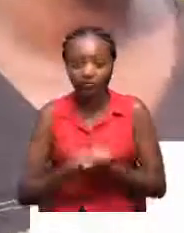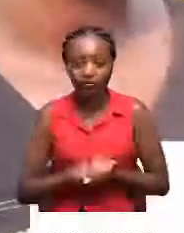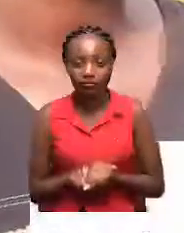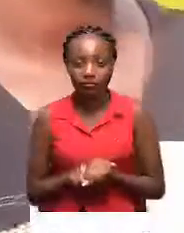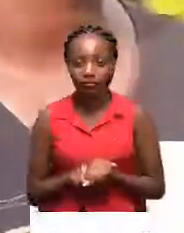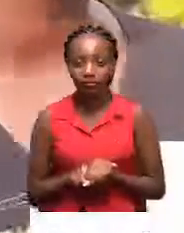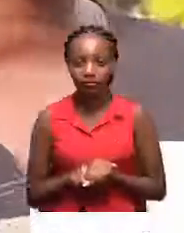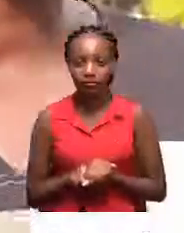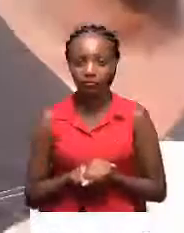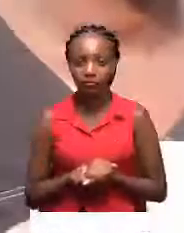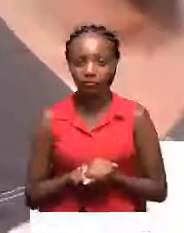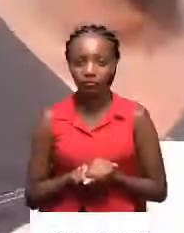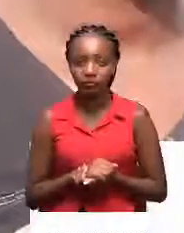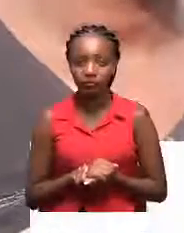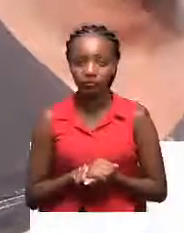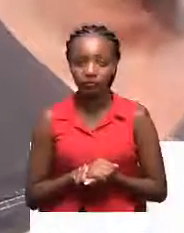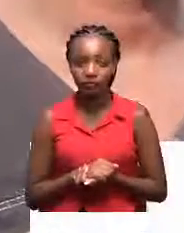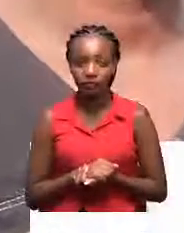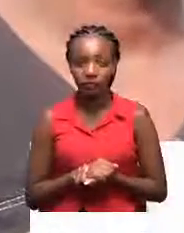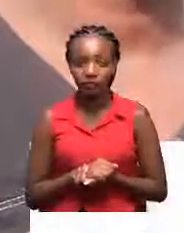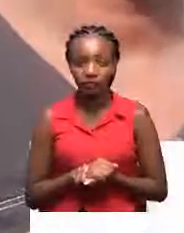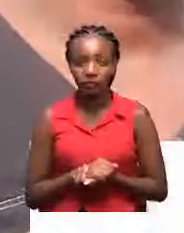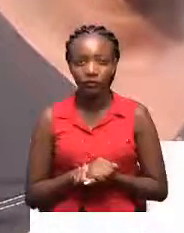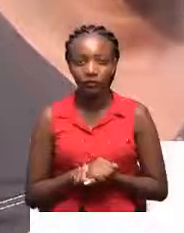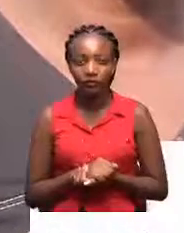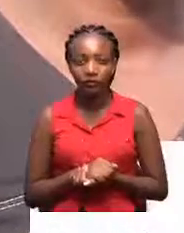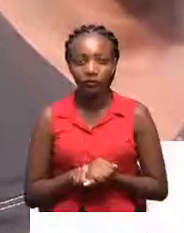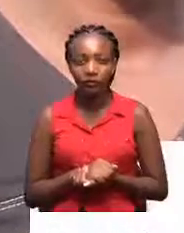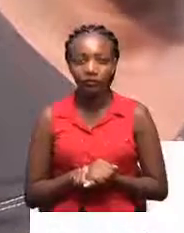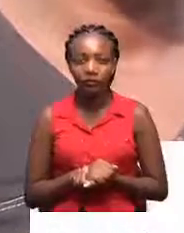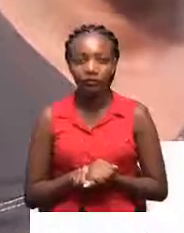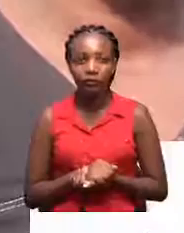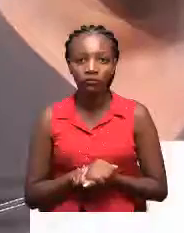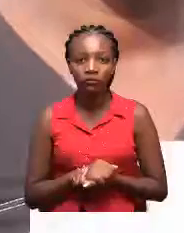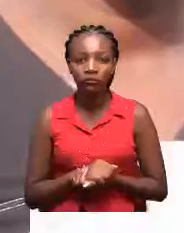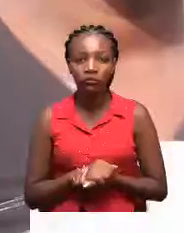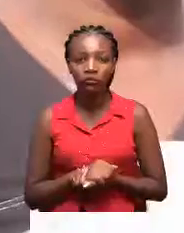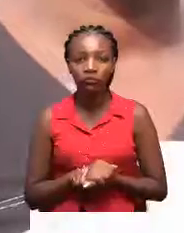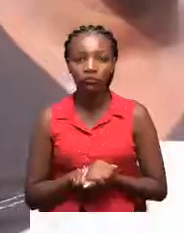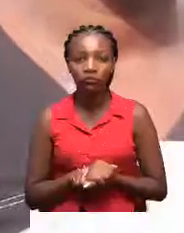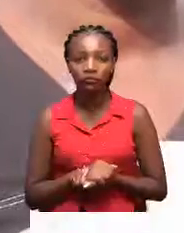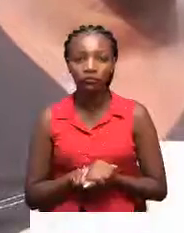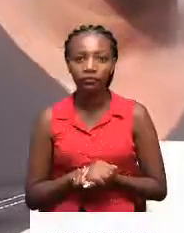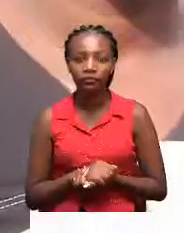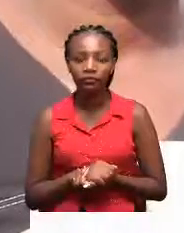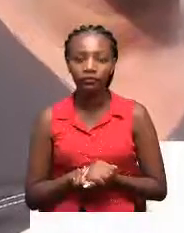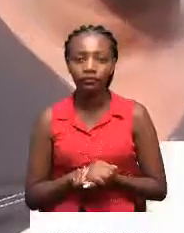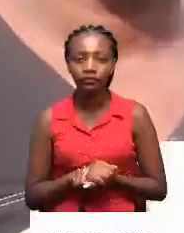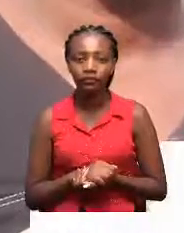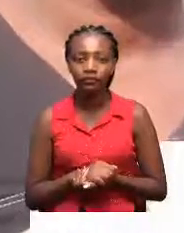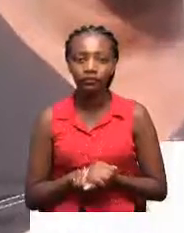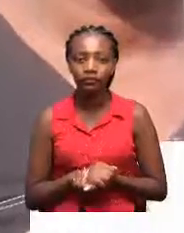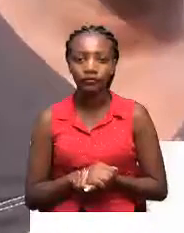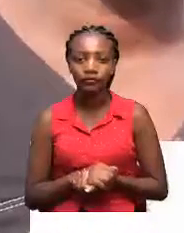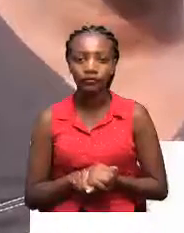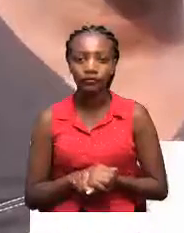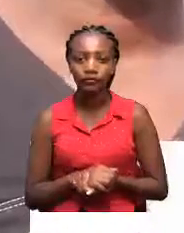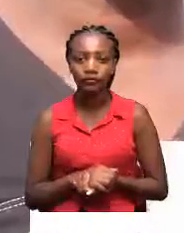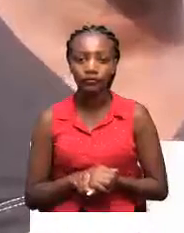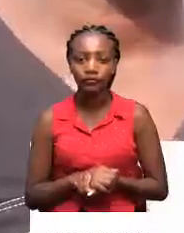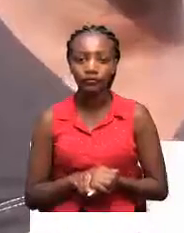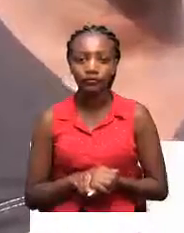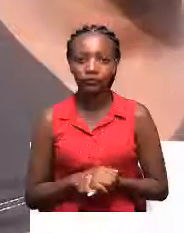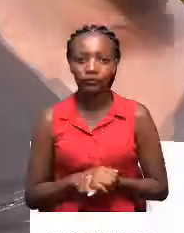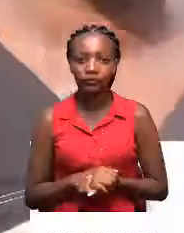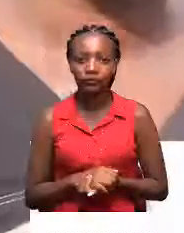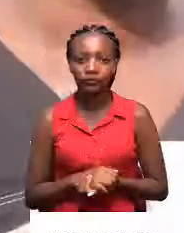sababu nilisikia sauti si yake. Akaniambia Joseph alikuwa kwa boat, alikuwa watu wawili yeye na Mganda, na boti kakapsize wameanguka ndani